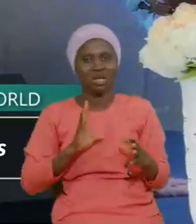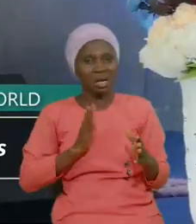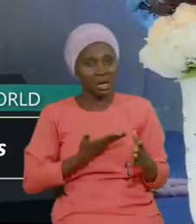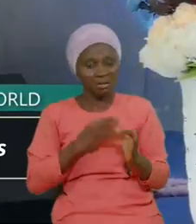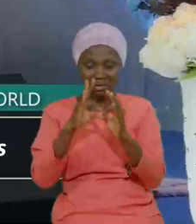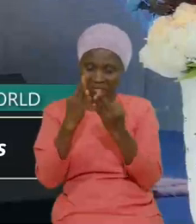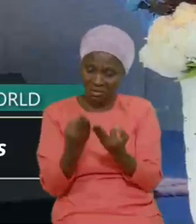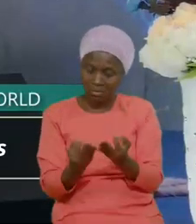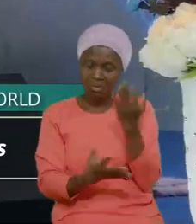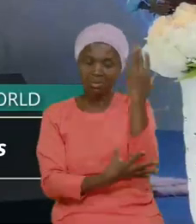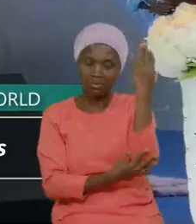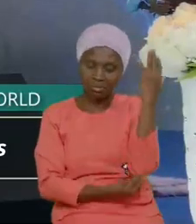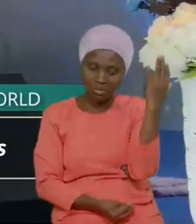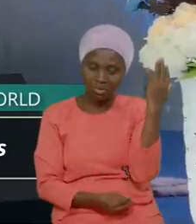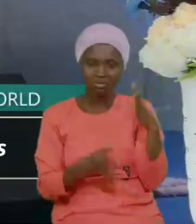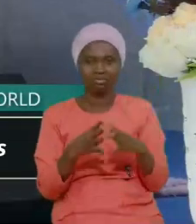Maman est pauvre.